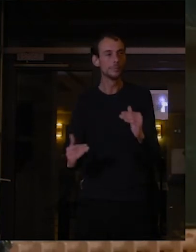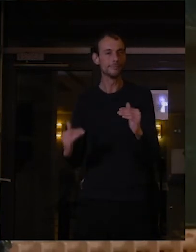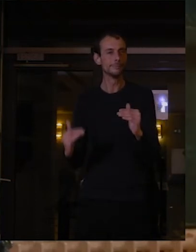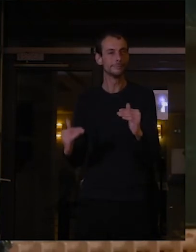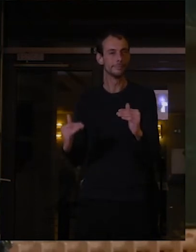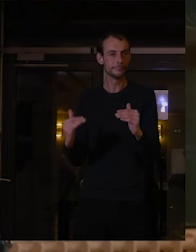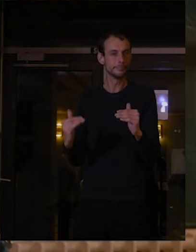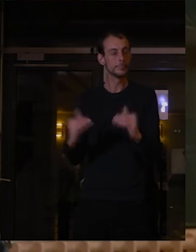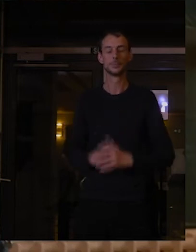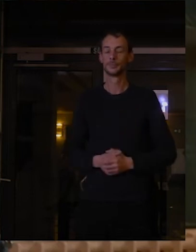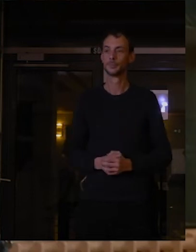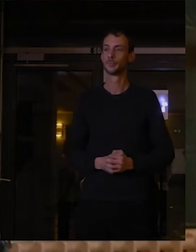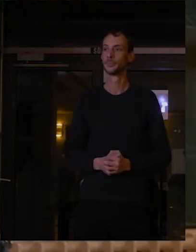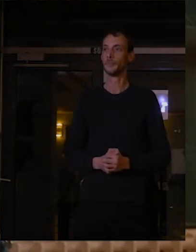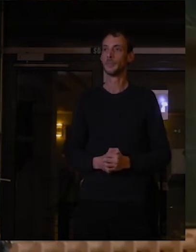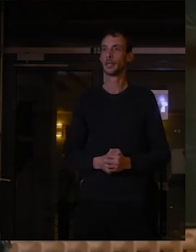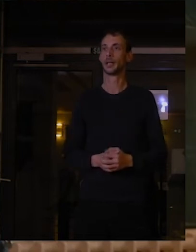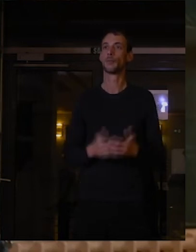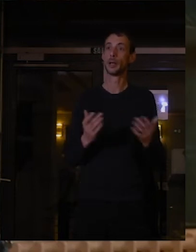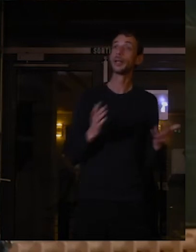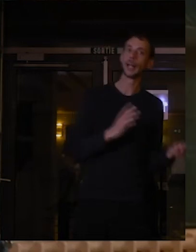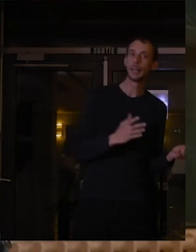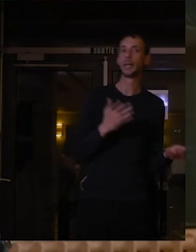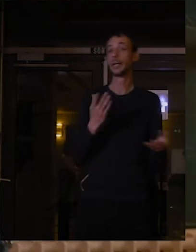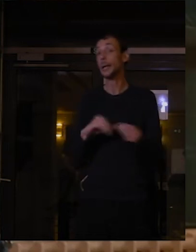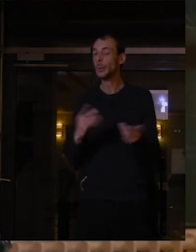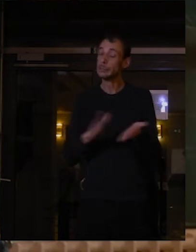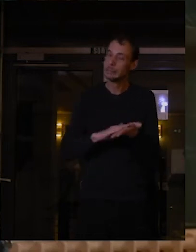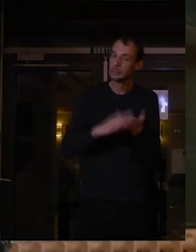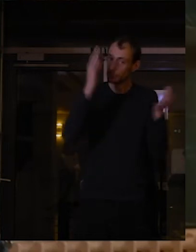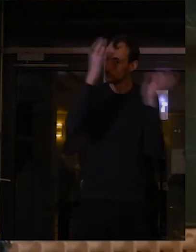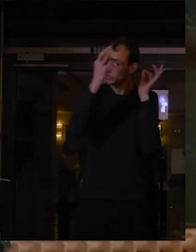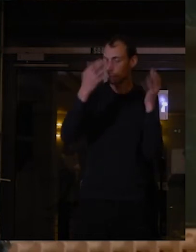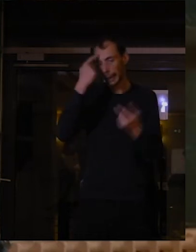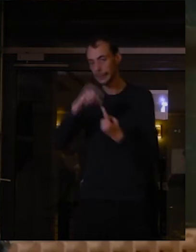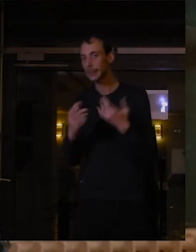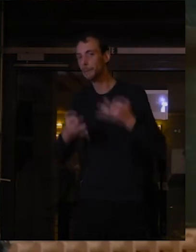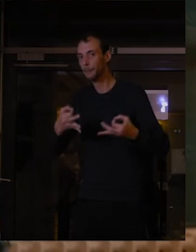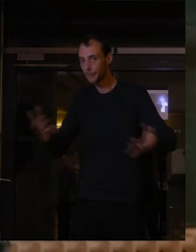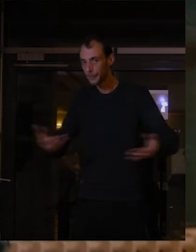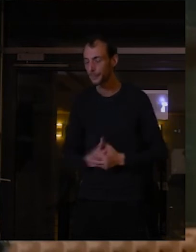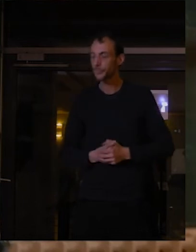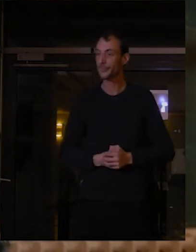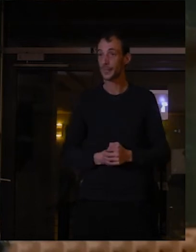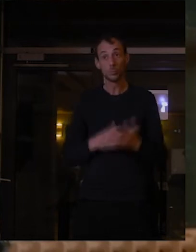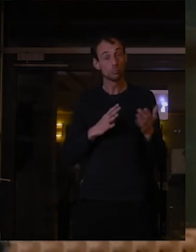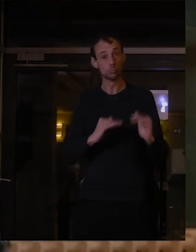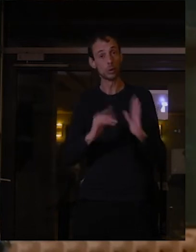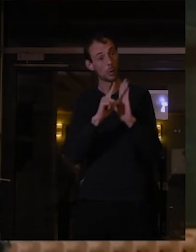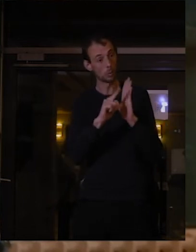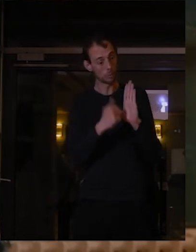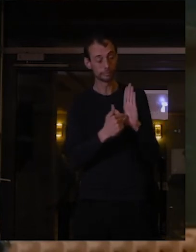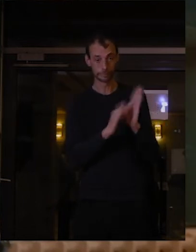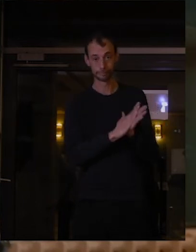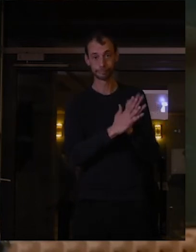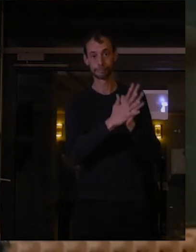aussi, et là c'est le juriste qui va parler, des avancées qui sont faites d'un point de vue de la loi, puisque